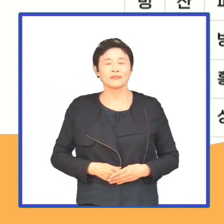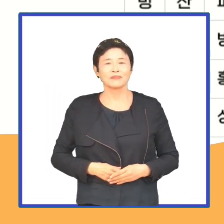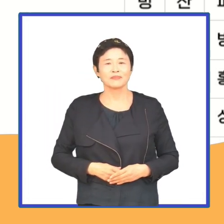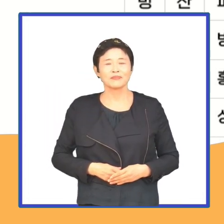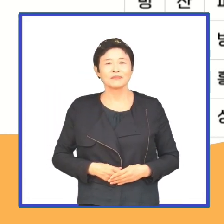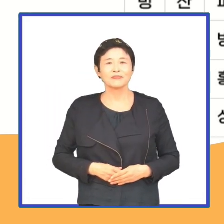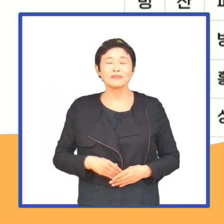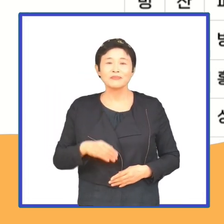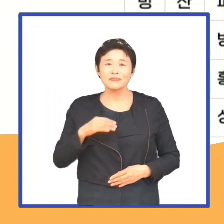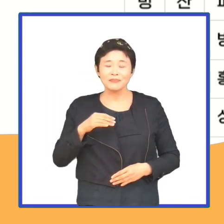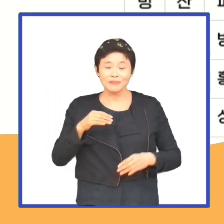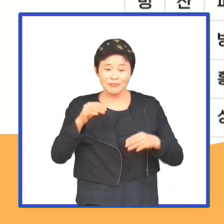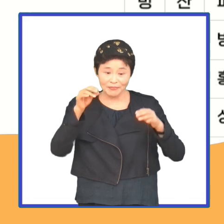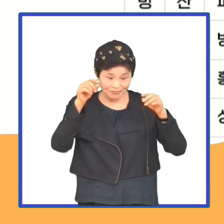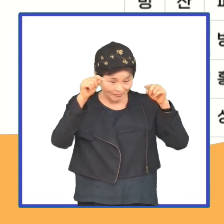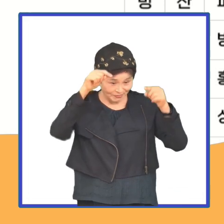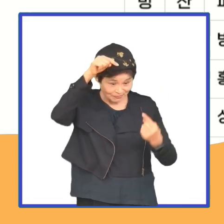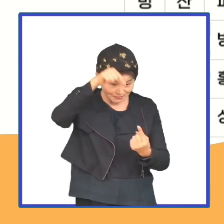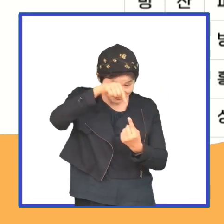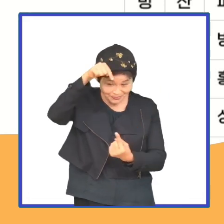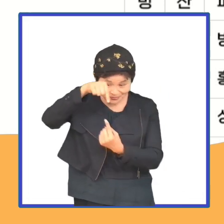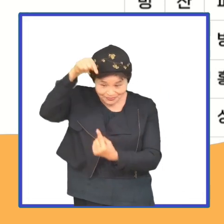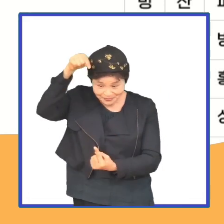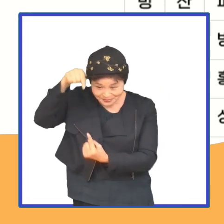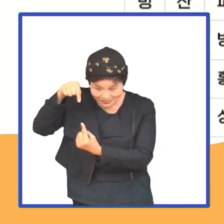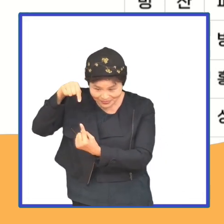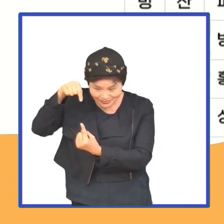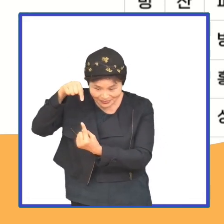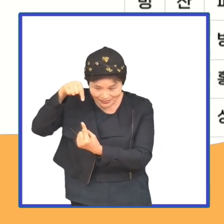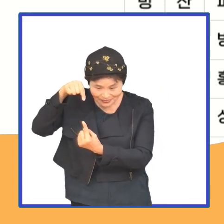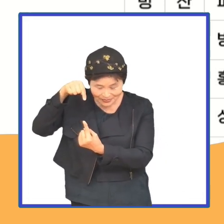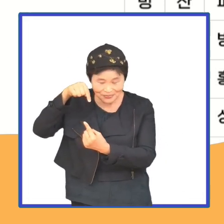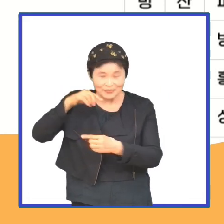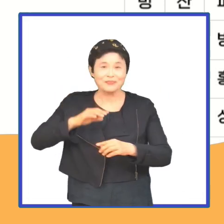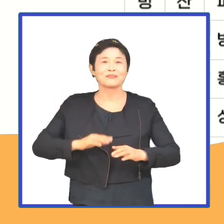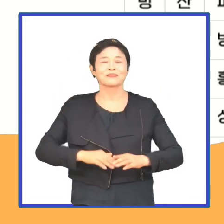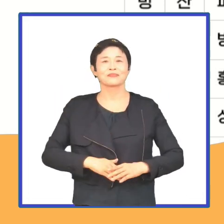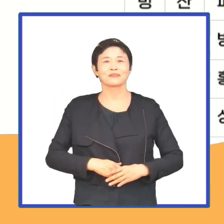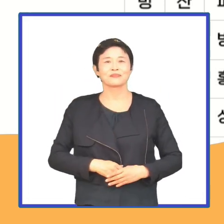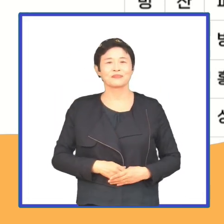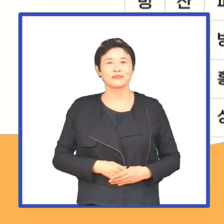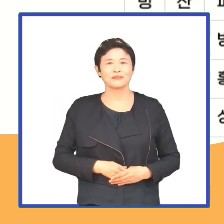화면을 멈추고 낱말 퀴즈 활동을 해보도록 하겠습니다.